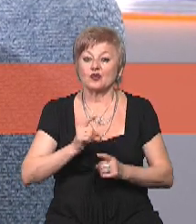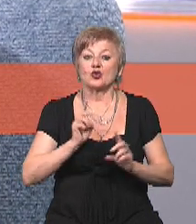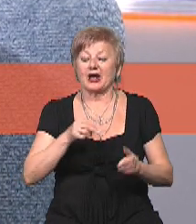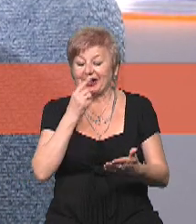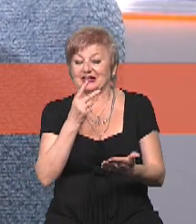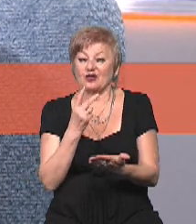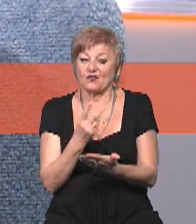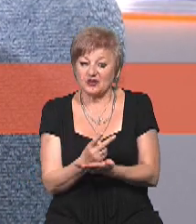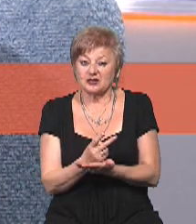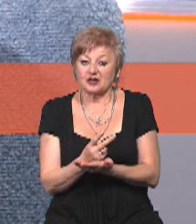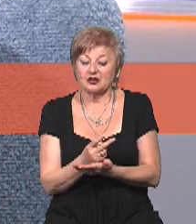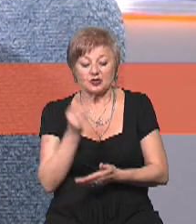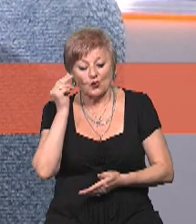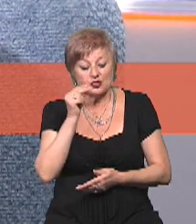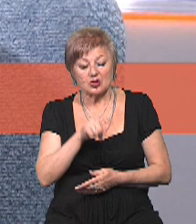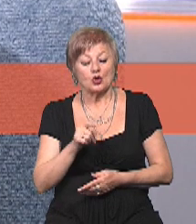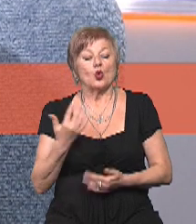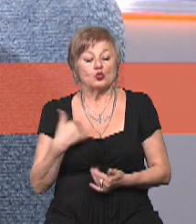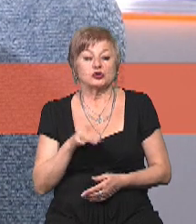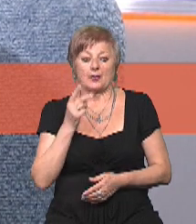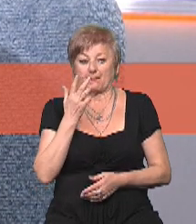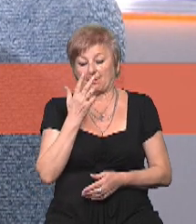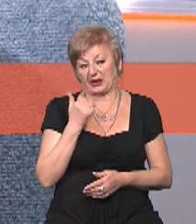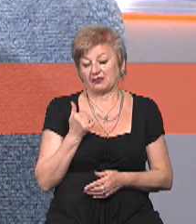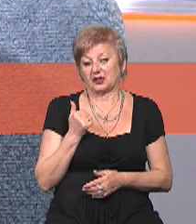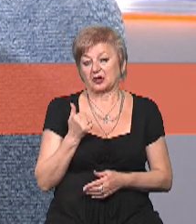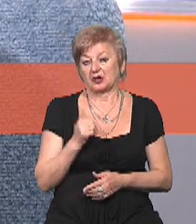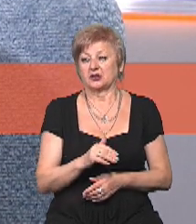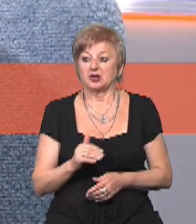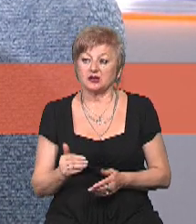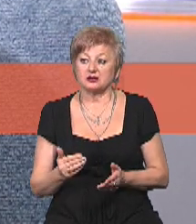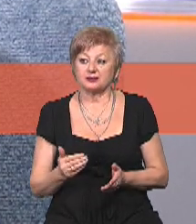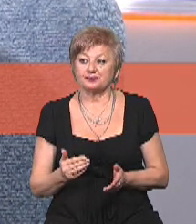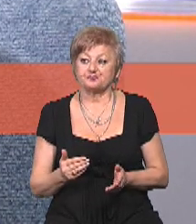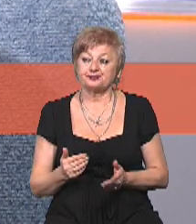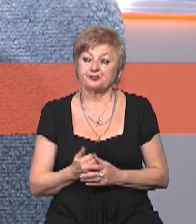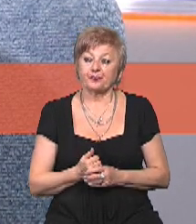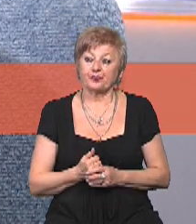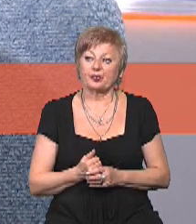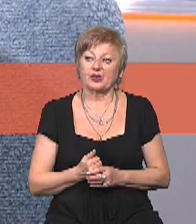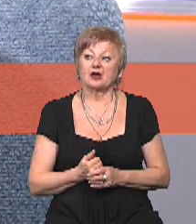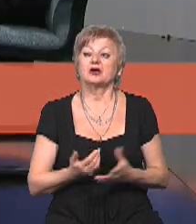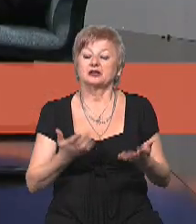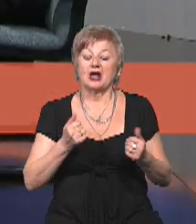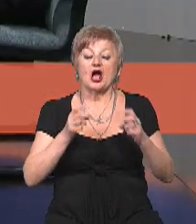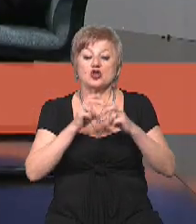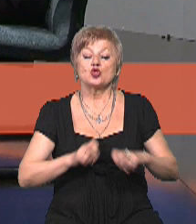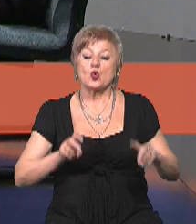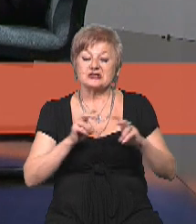позначається на навчальному процесі? Чи перелаштувалися, чи ще є труднощі якісь в цьому плані за 2 роки? Теж дослідження